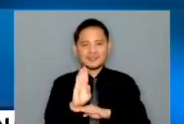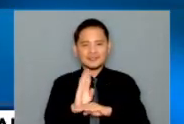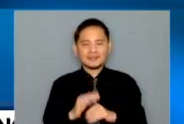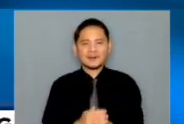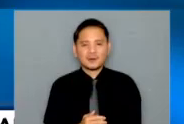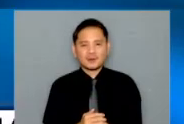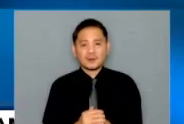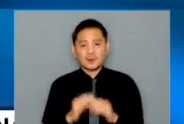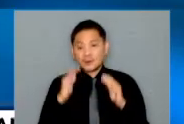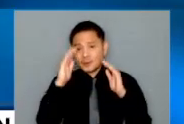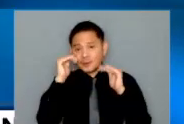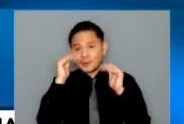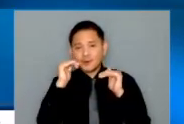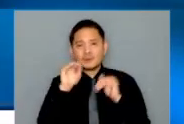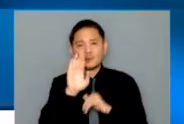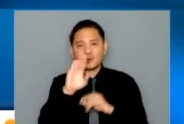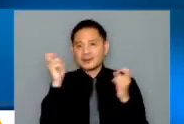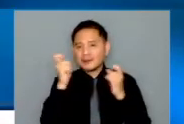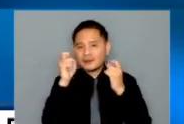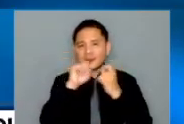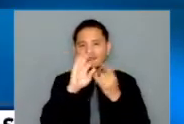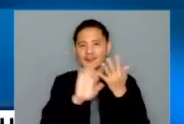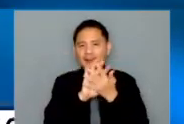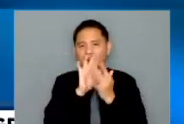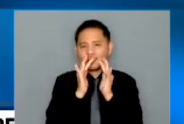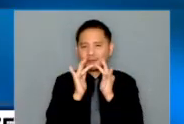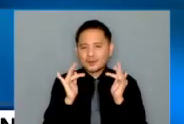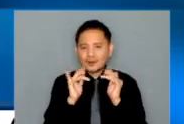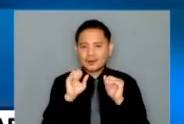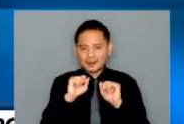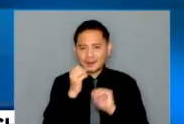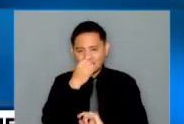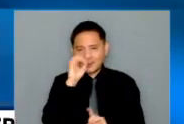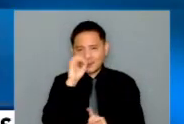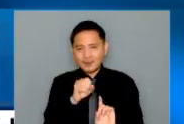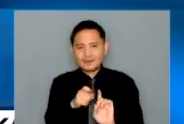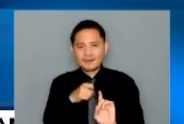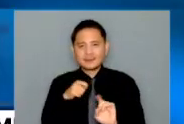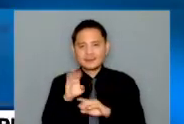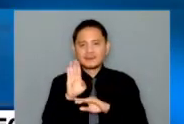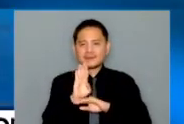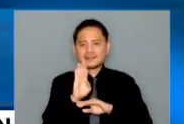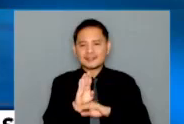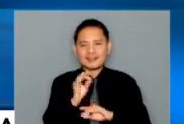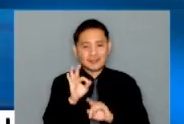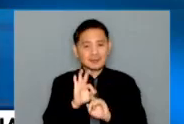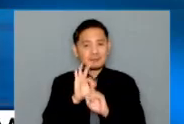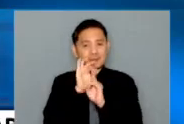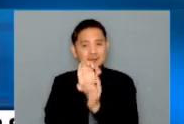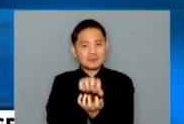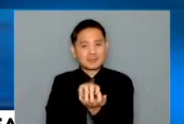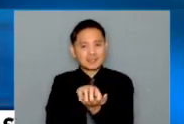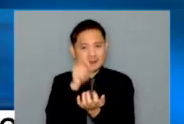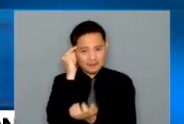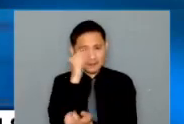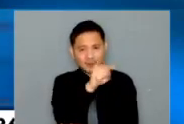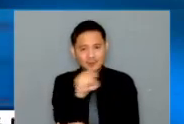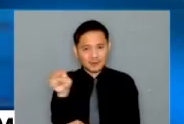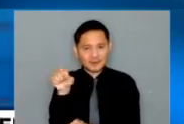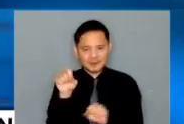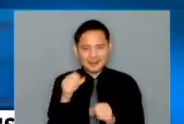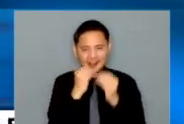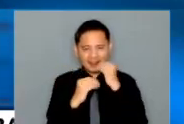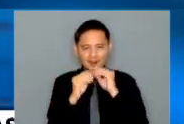po ng buhay natin ay makasama po namin. Patricia Special Bibingka Gracing Company. Oo naman. O yan, sa mga naghahanap